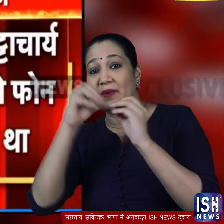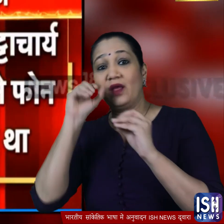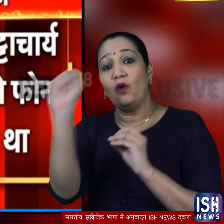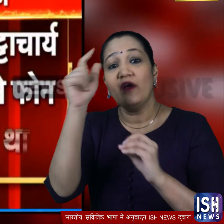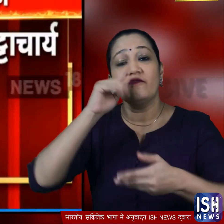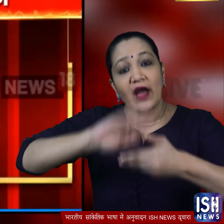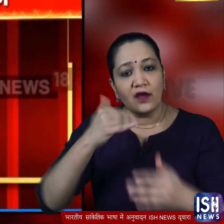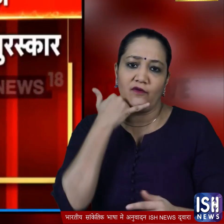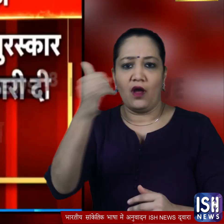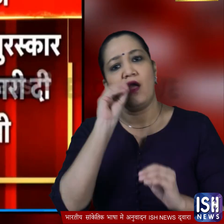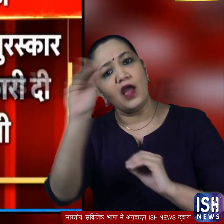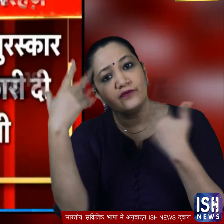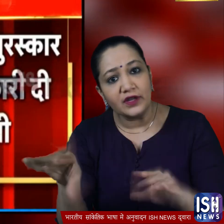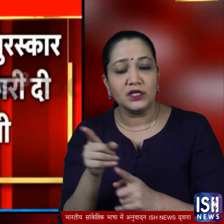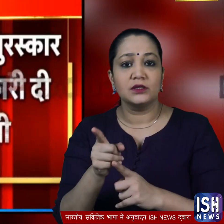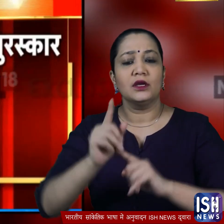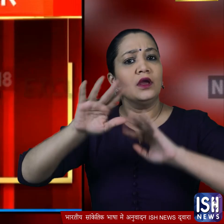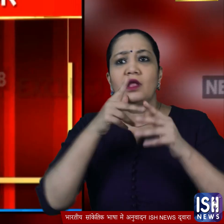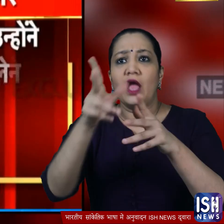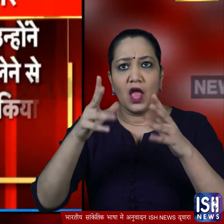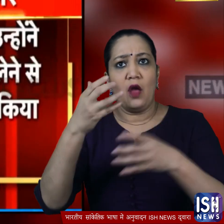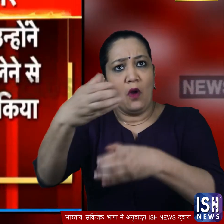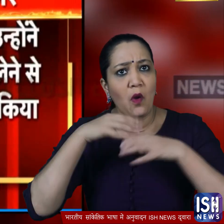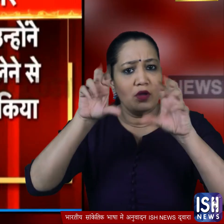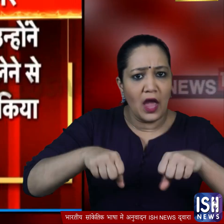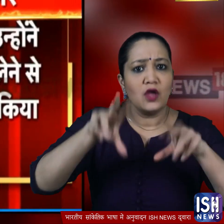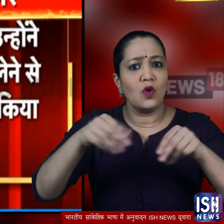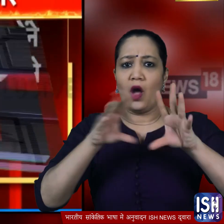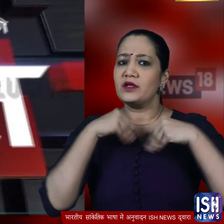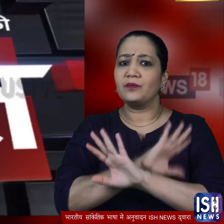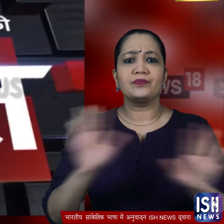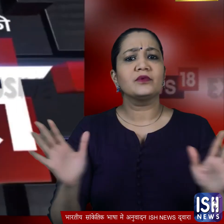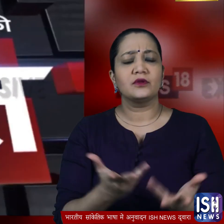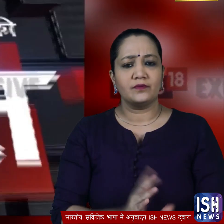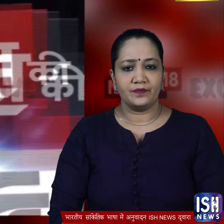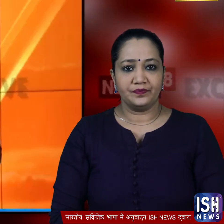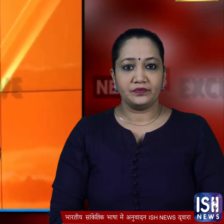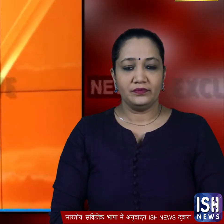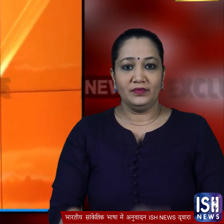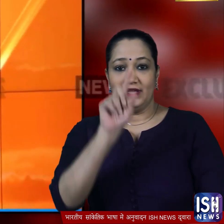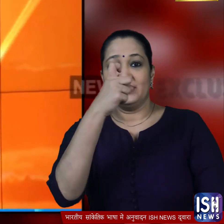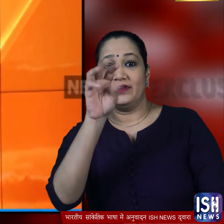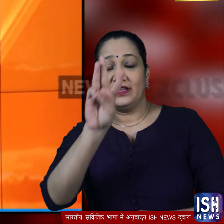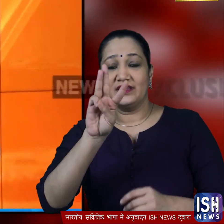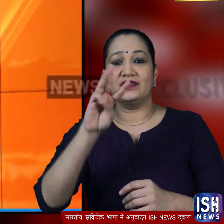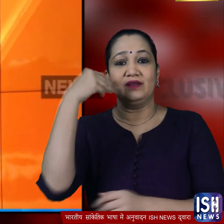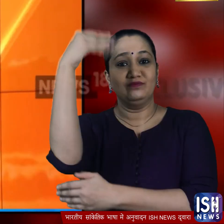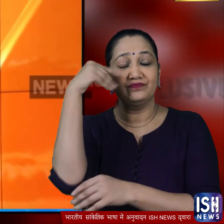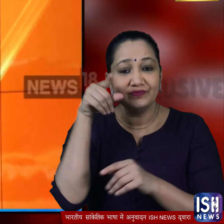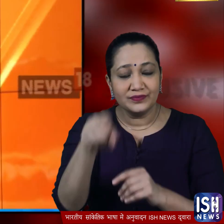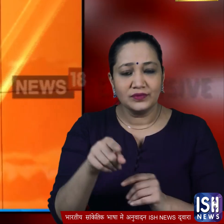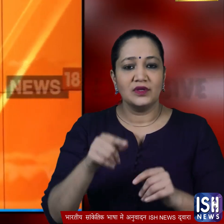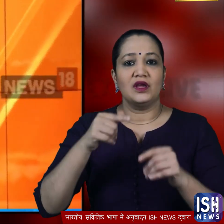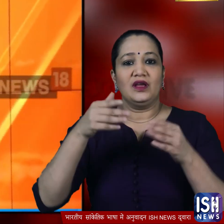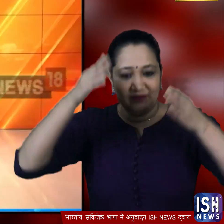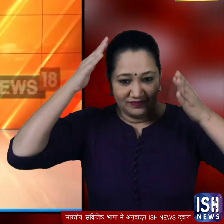पत्नी ने फोन उठाया था, जिन्हें इसकी जानकारी दी गई थी, और तब उन्होंने पुरस्कार लेने से मना नहीं किया था। 73वें गणतंत्र दिवस के मौके पर